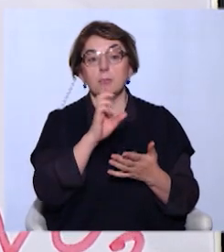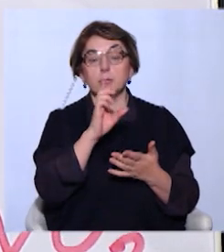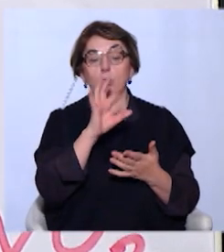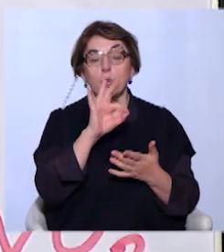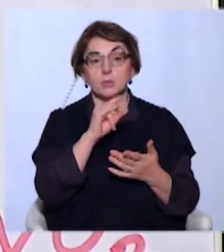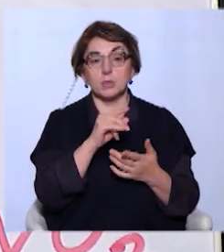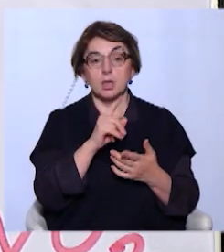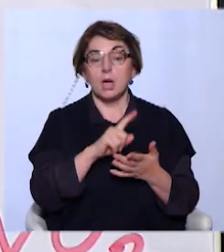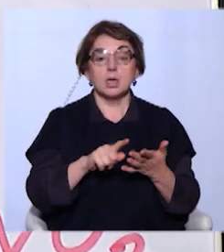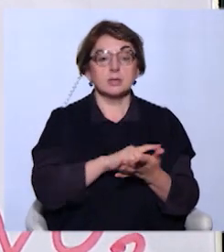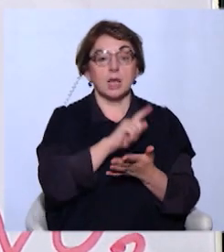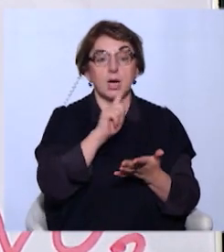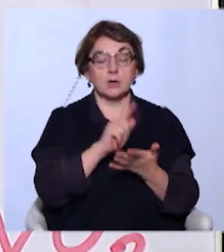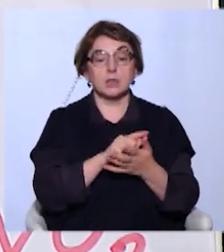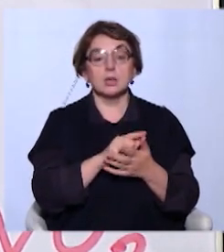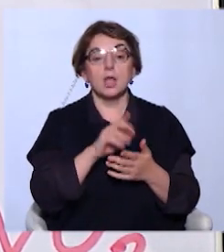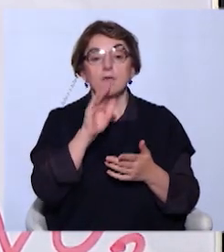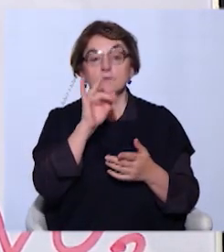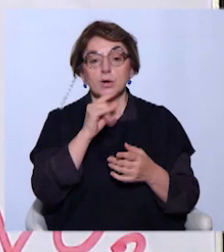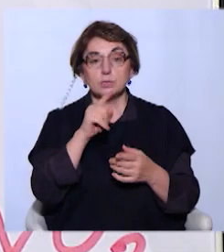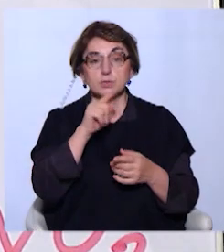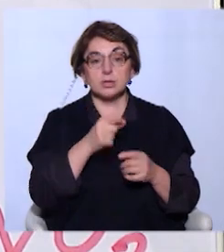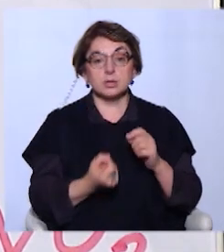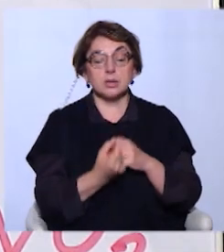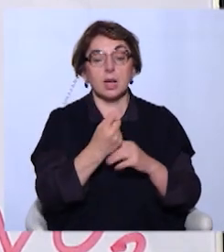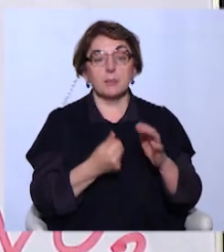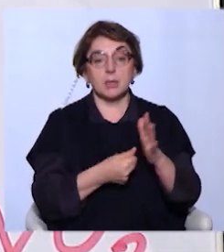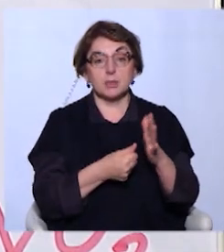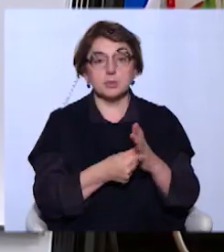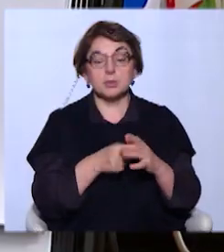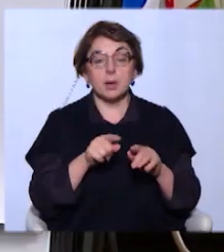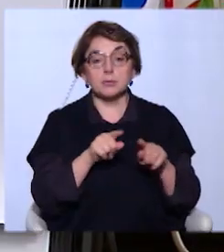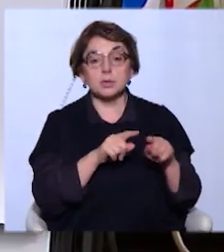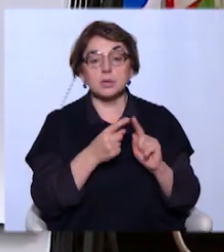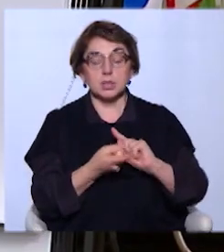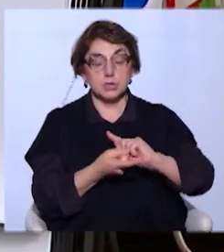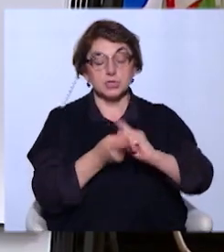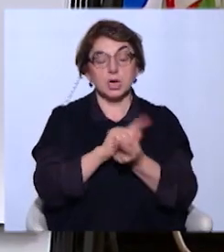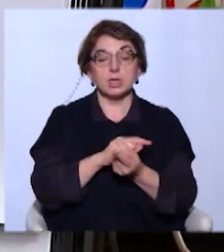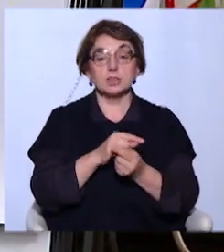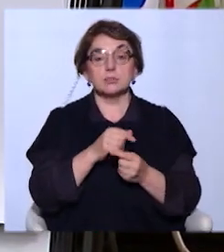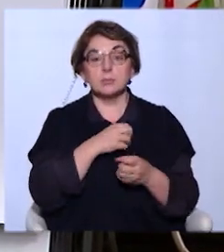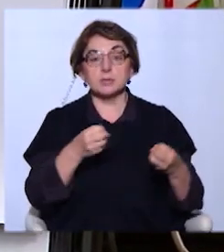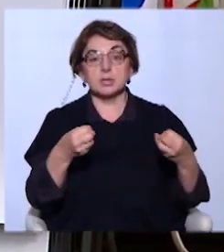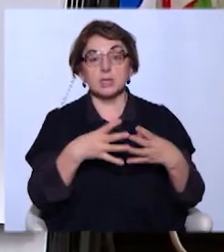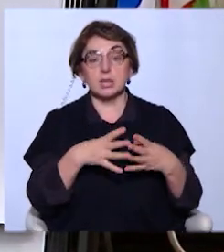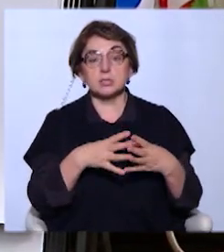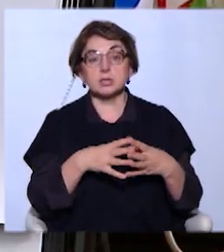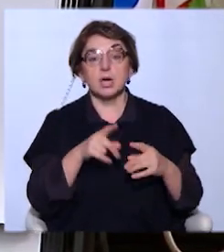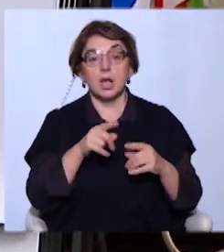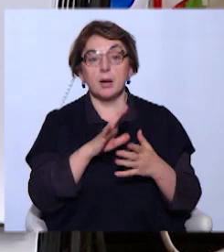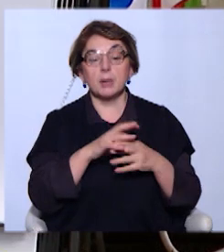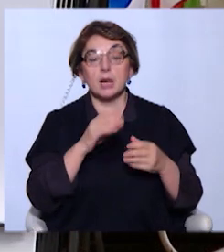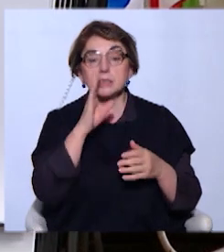ხოლო როდესაც ადგილი აქვს ბრომირებას, მაგრამ ეს არის აუცილებლად ფერუმ ბრომსამის კატალიზატორის თანაობისას, მიმდინარეობს ჩანაცვლების